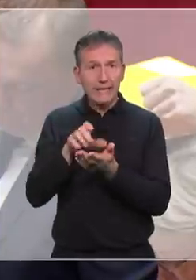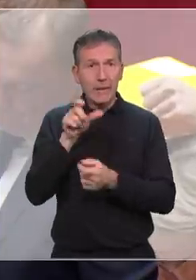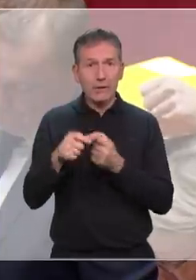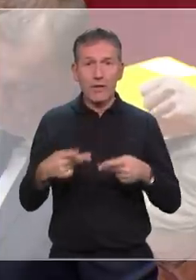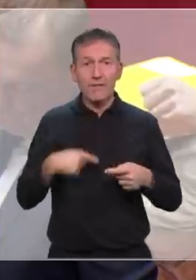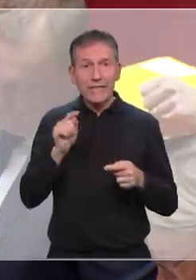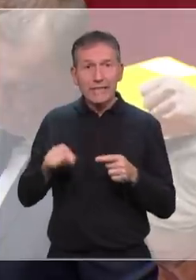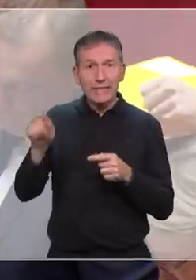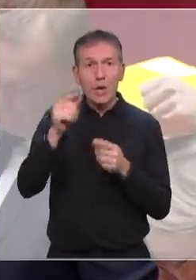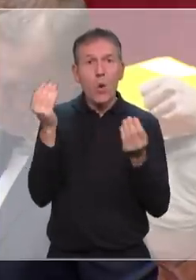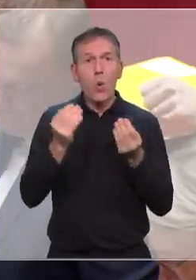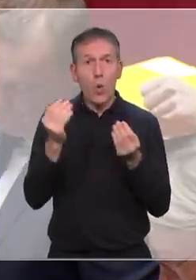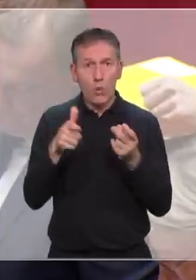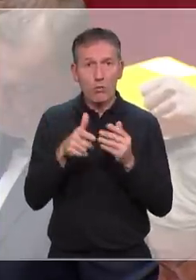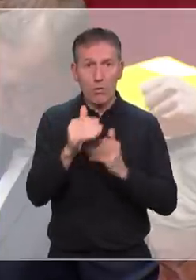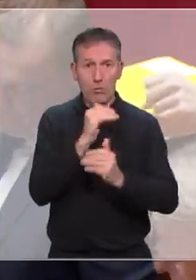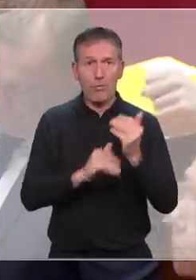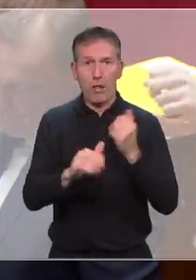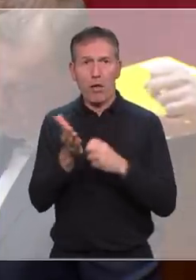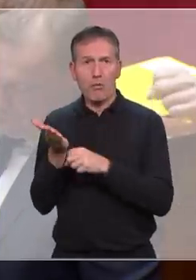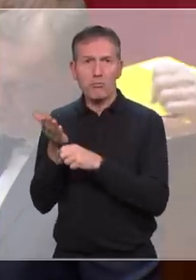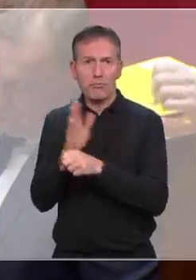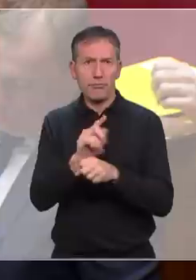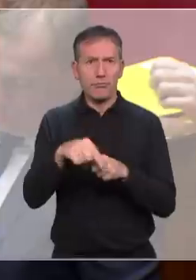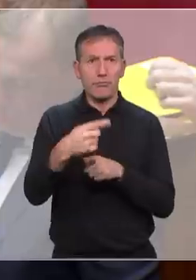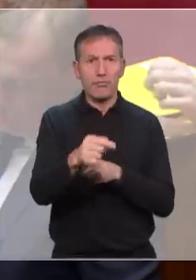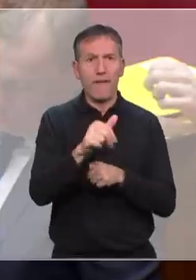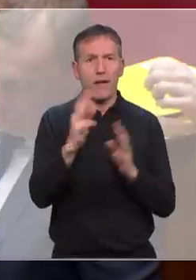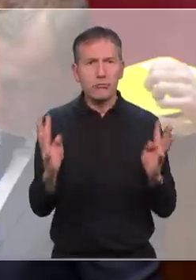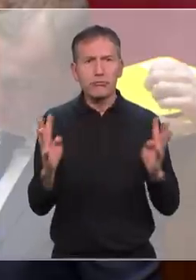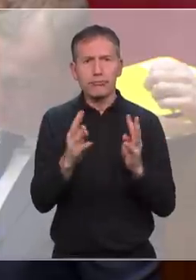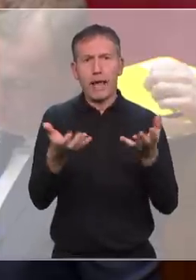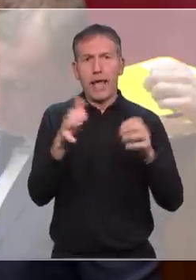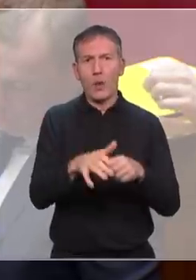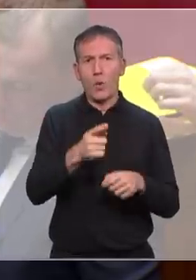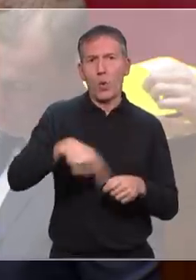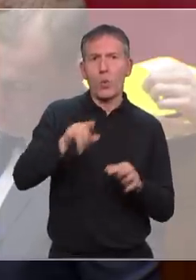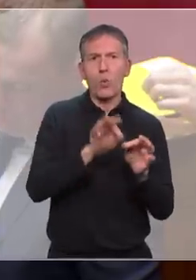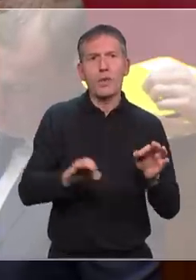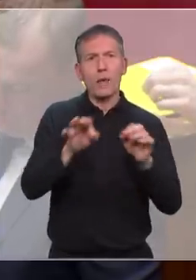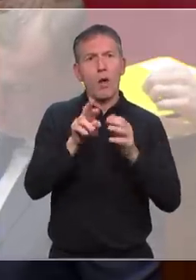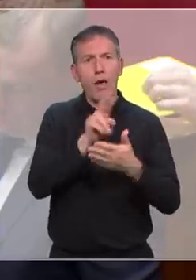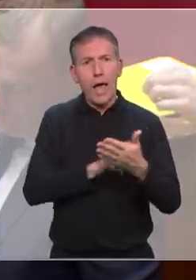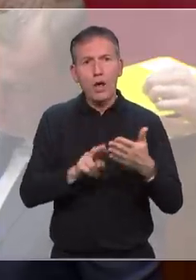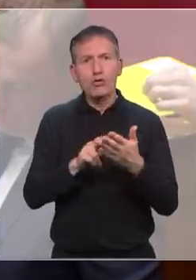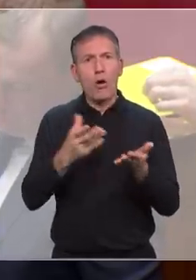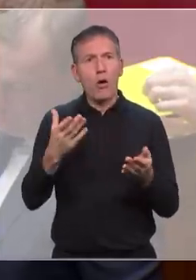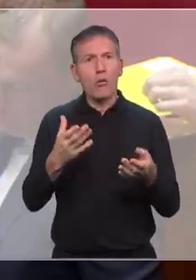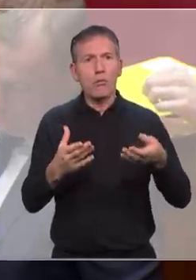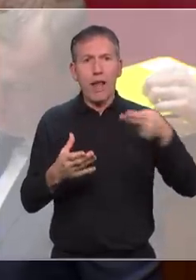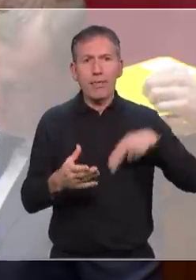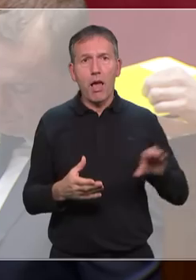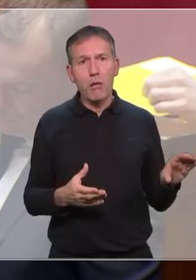vivent, le plan que nous aurons l'occasion de décliner, pour lequel nous réunirons les territoires en début d'année pour leur préciser la hauteur de la contribution de